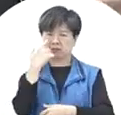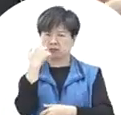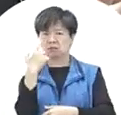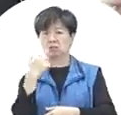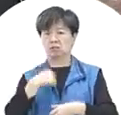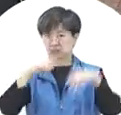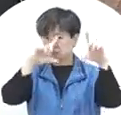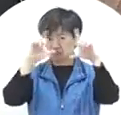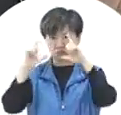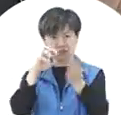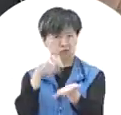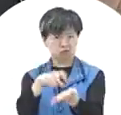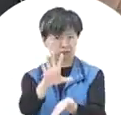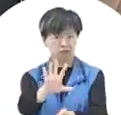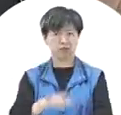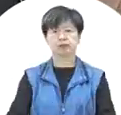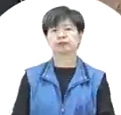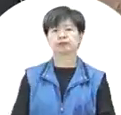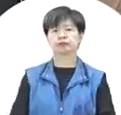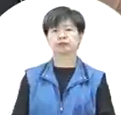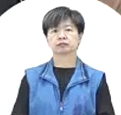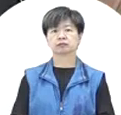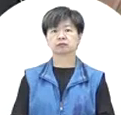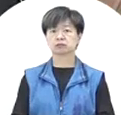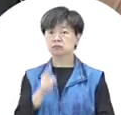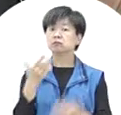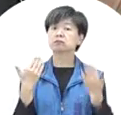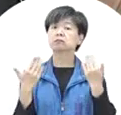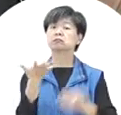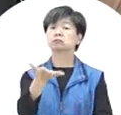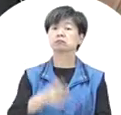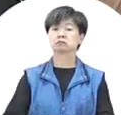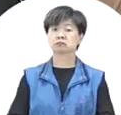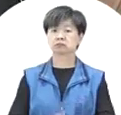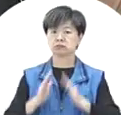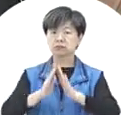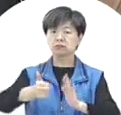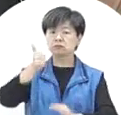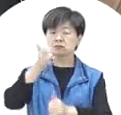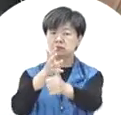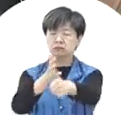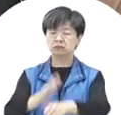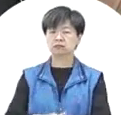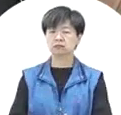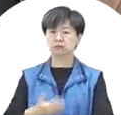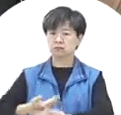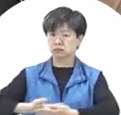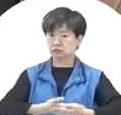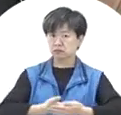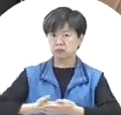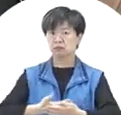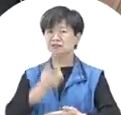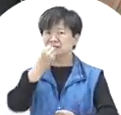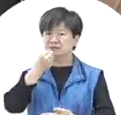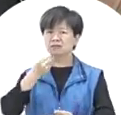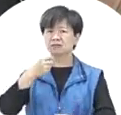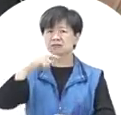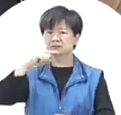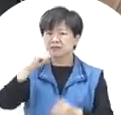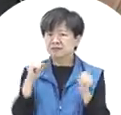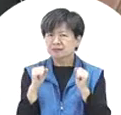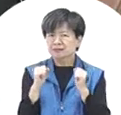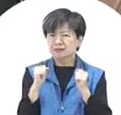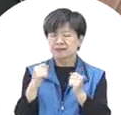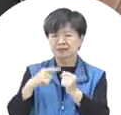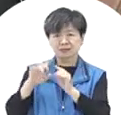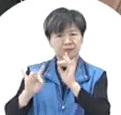照片，有没有掌握？市长，小 baby 吃冰的宝宝粥，